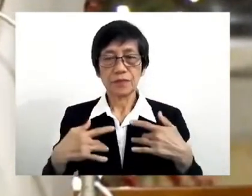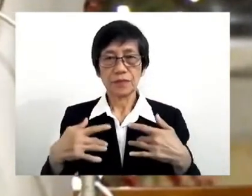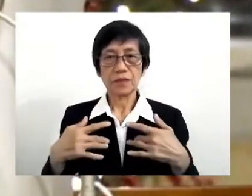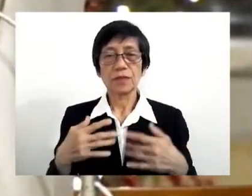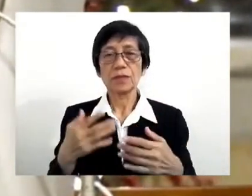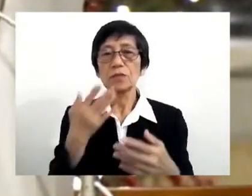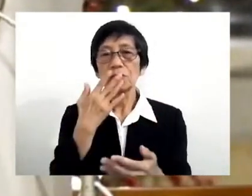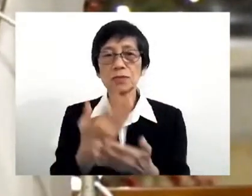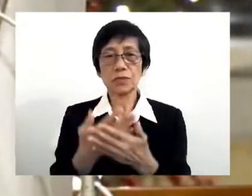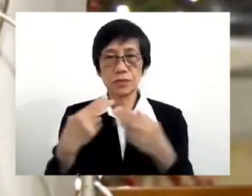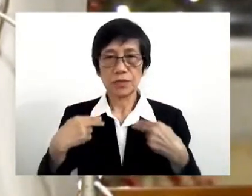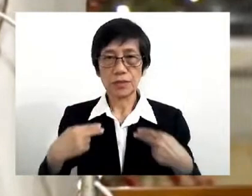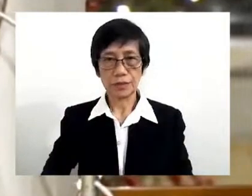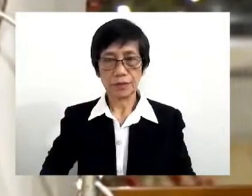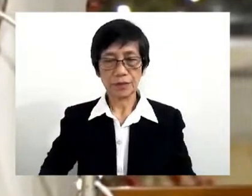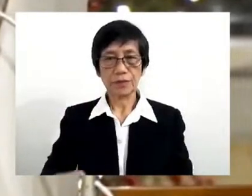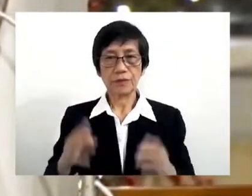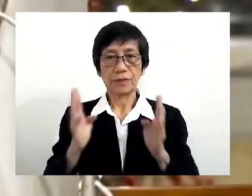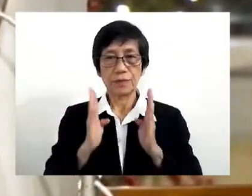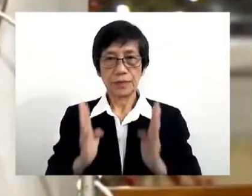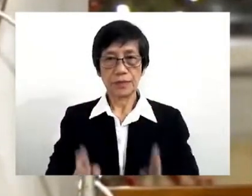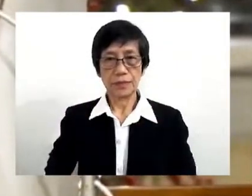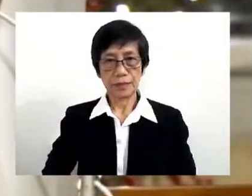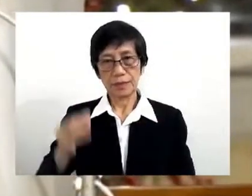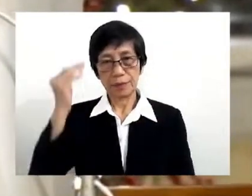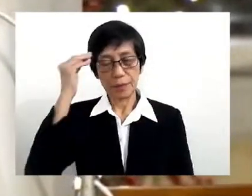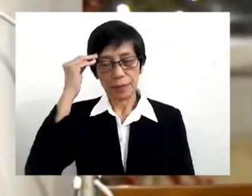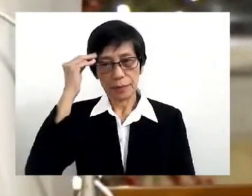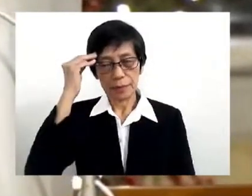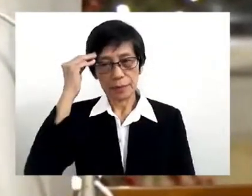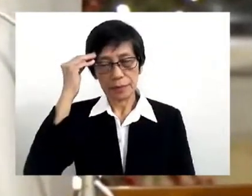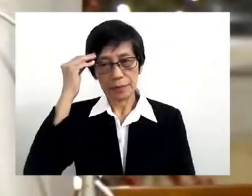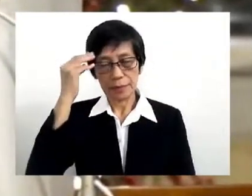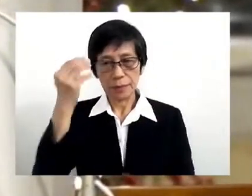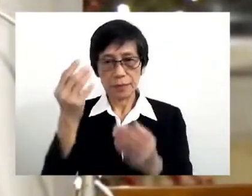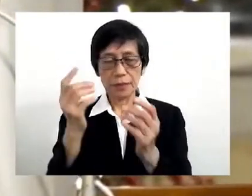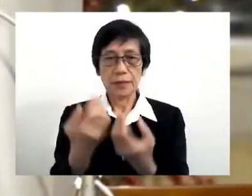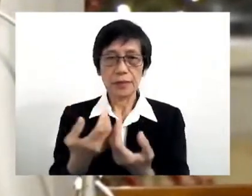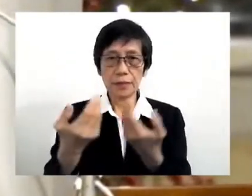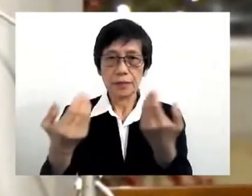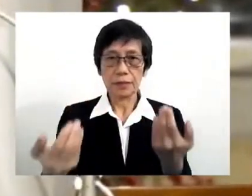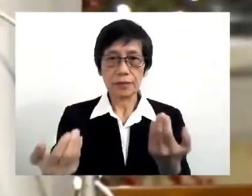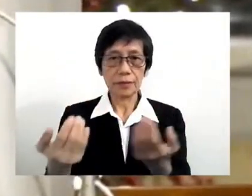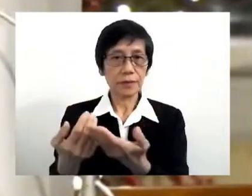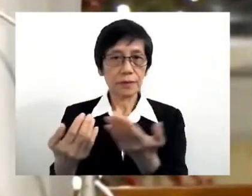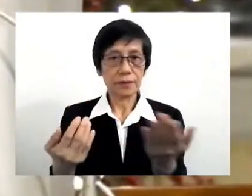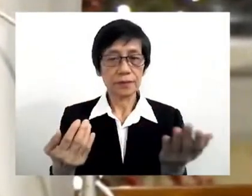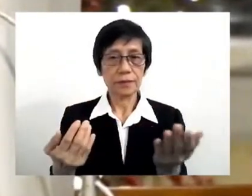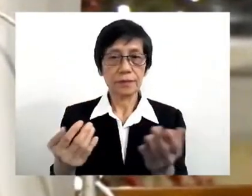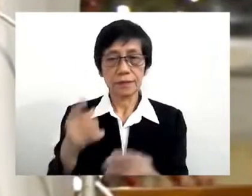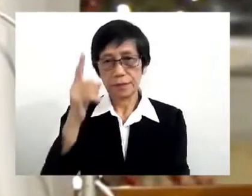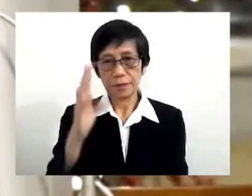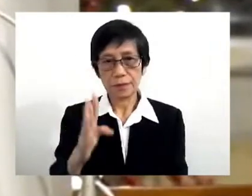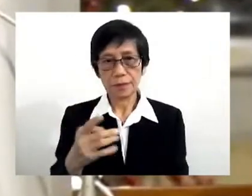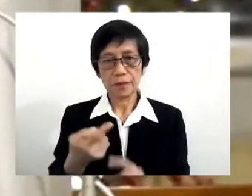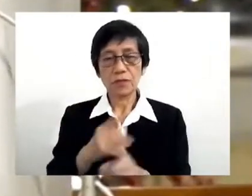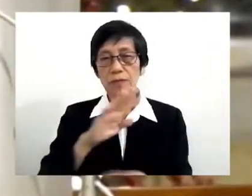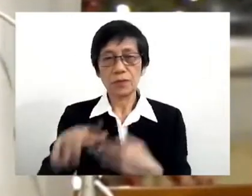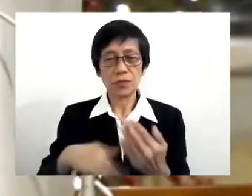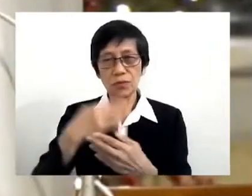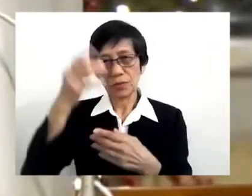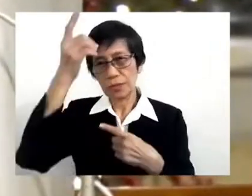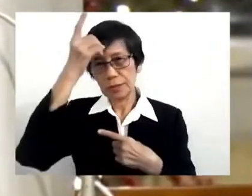ng katawan at isipan. Ilayo nawa kayo ng Diyos sa lahat ng karamdaman,